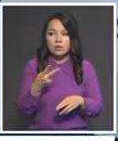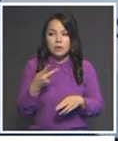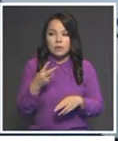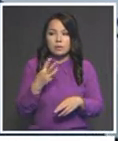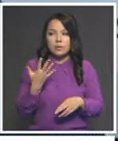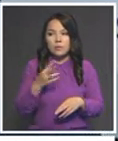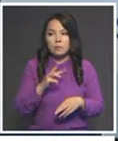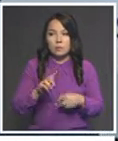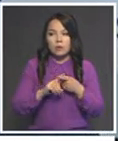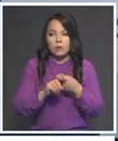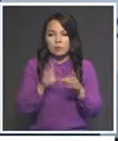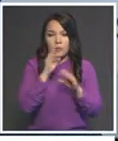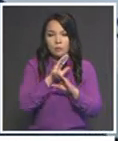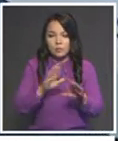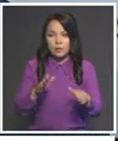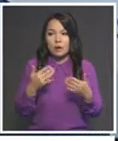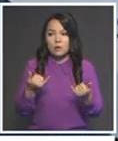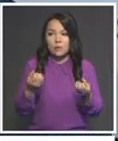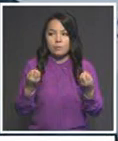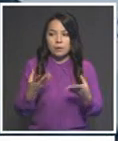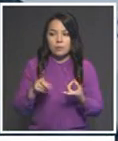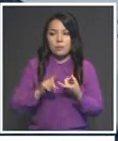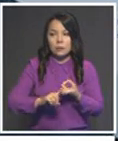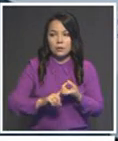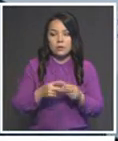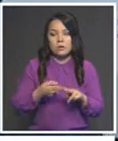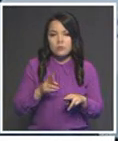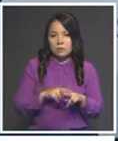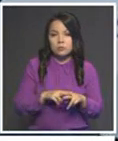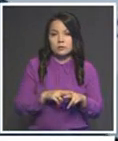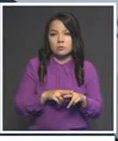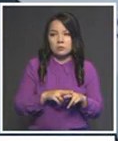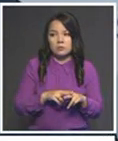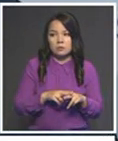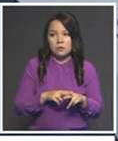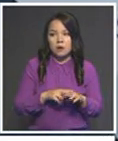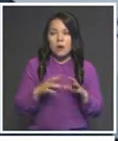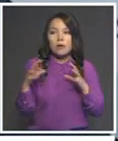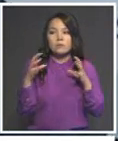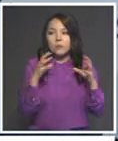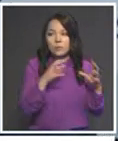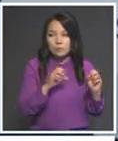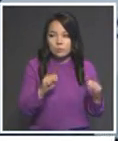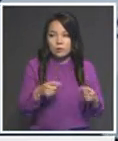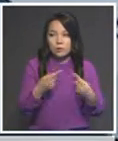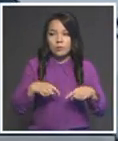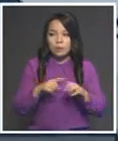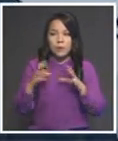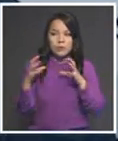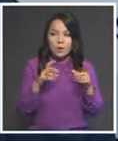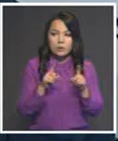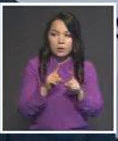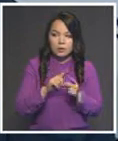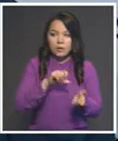ішінде жуы мүмкін емес. Соған байланысты, әрине, жанағы автобуспен жүрсеңіз, қоғамдық